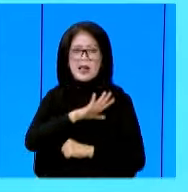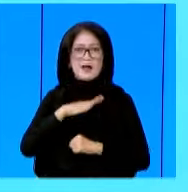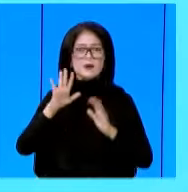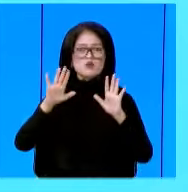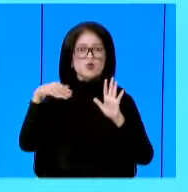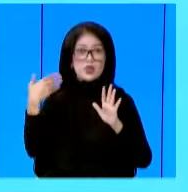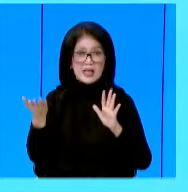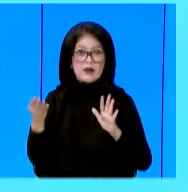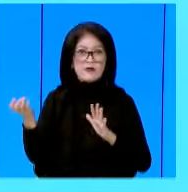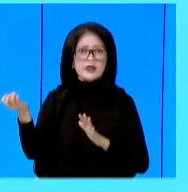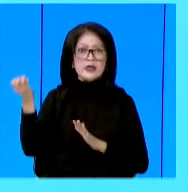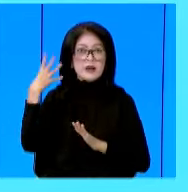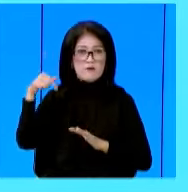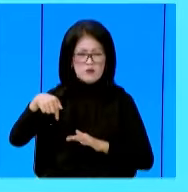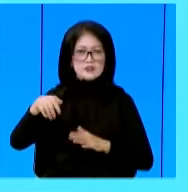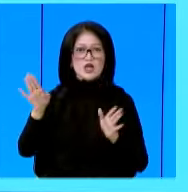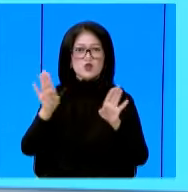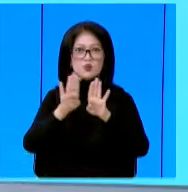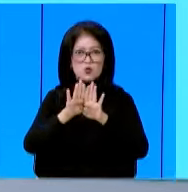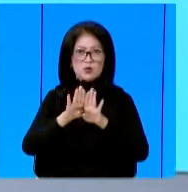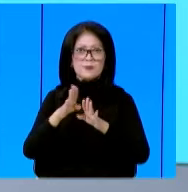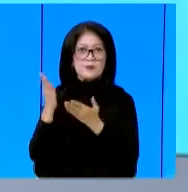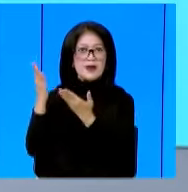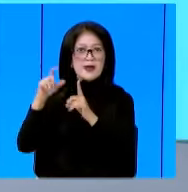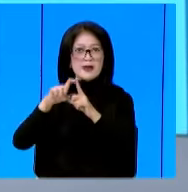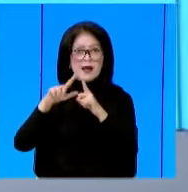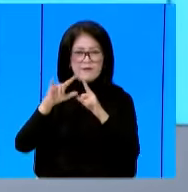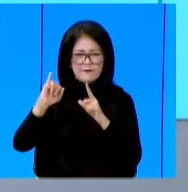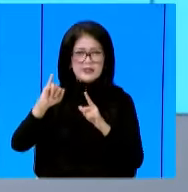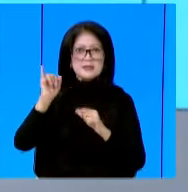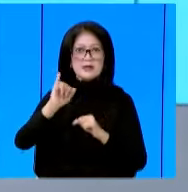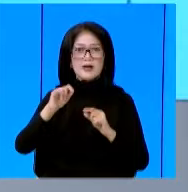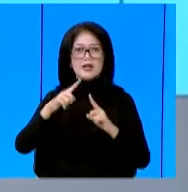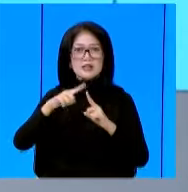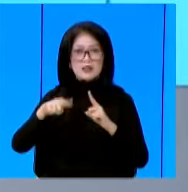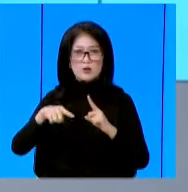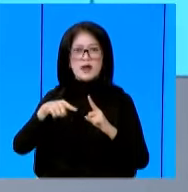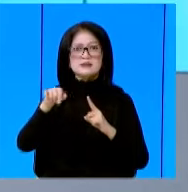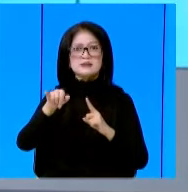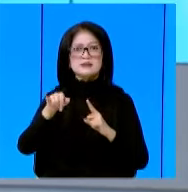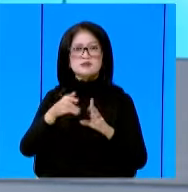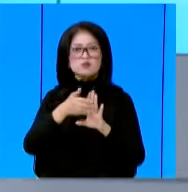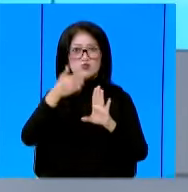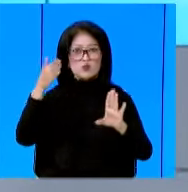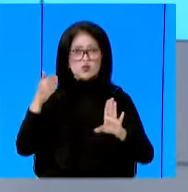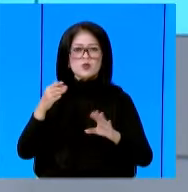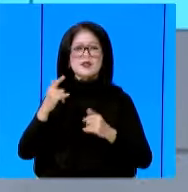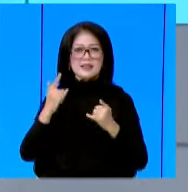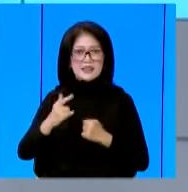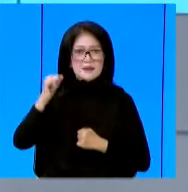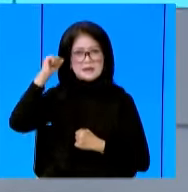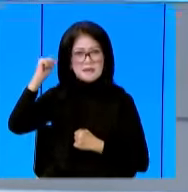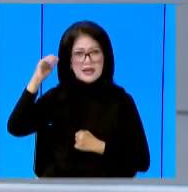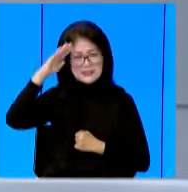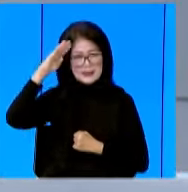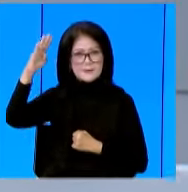tahun. Informasi ini menutup jumpa kita siang ini. Saya David Silahoy bersama tim yang bertugas berterima kasih atas kebersamaan Anda. Tetap